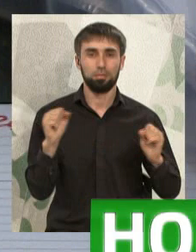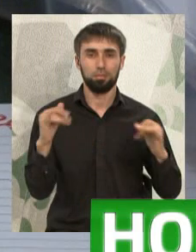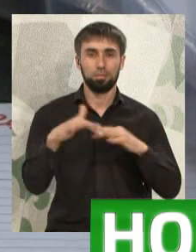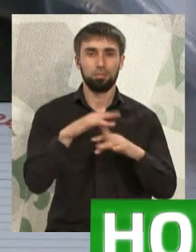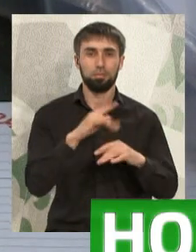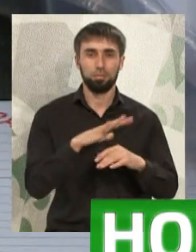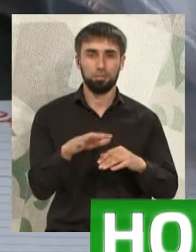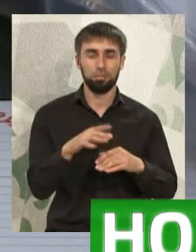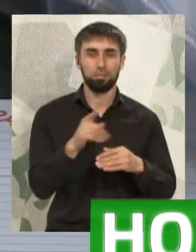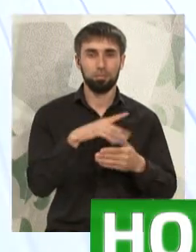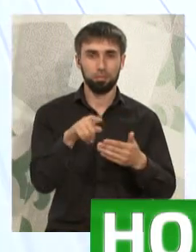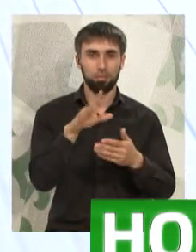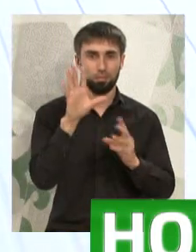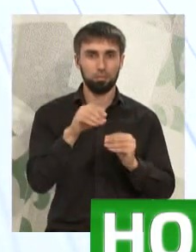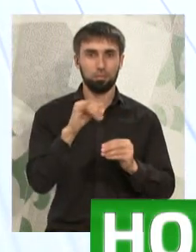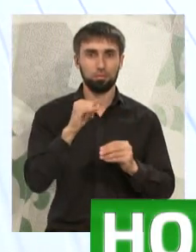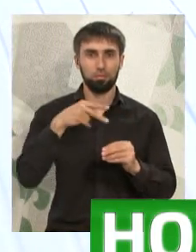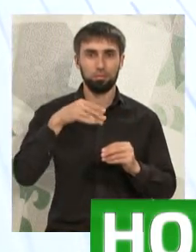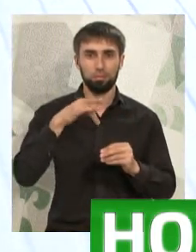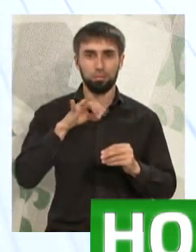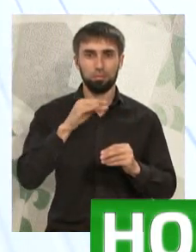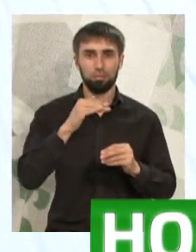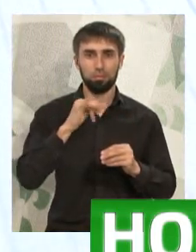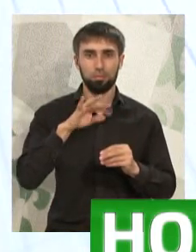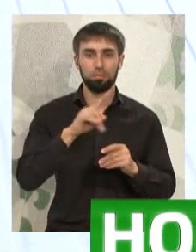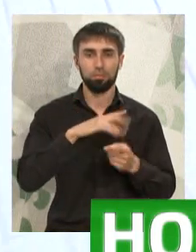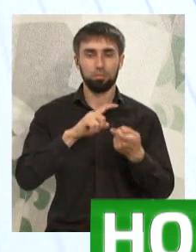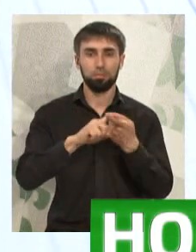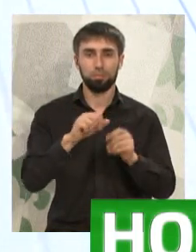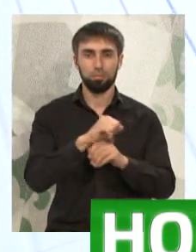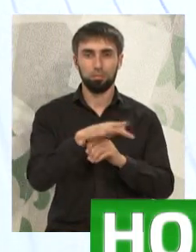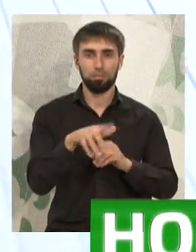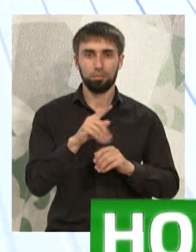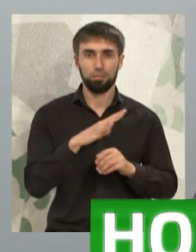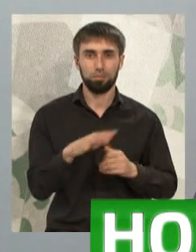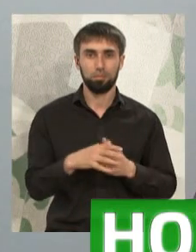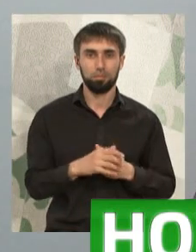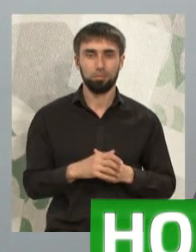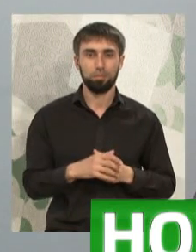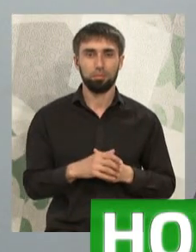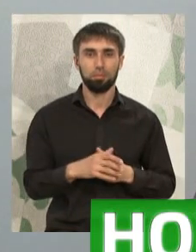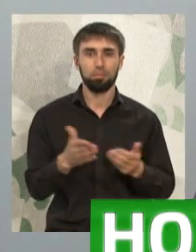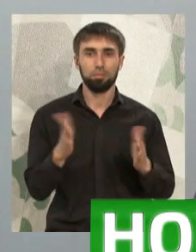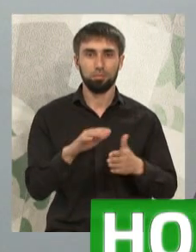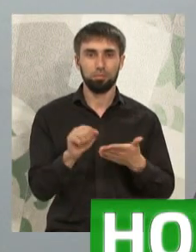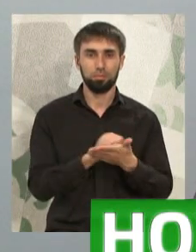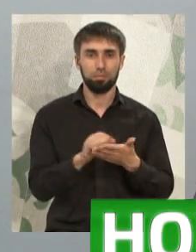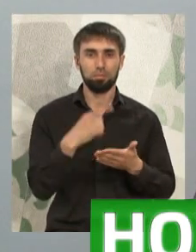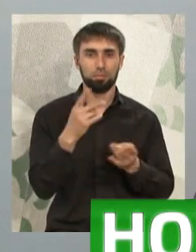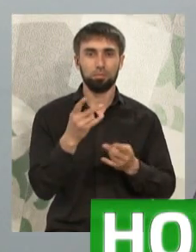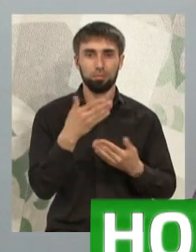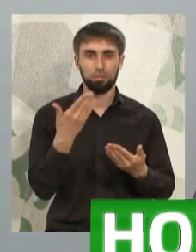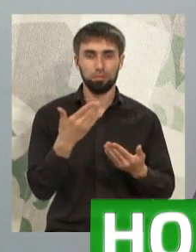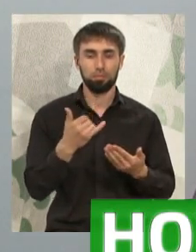будут обработаны под ультрафиолетом, чтобы уж наверняка избежать угрозу распространения инфекции. Остальные документы не требуются. Здесь мы